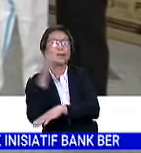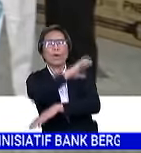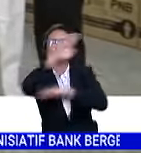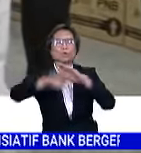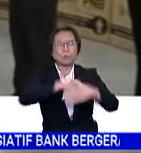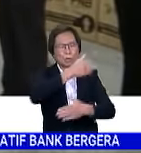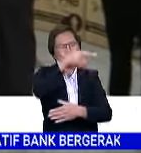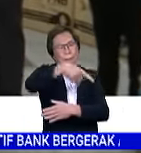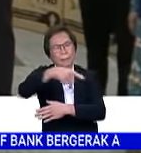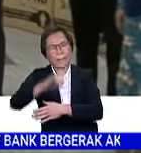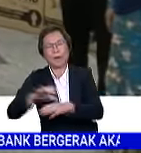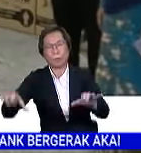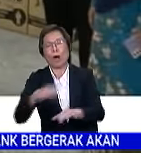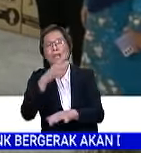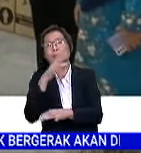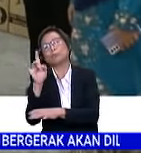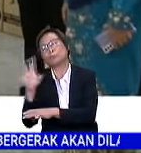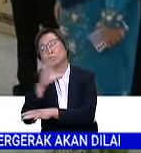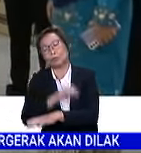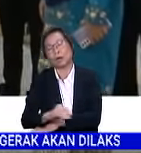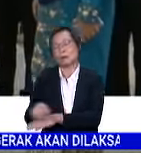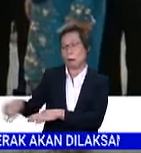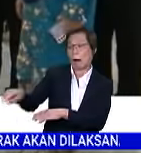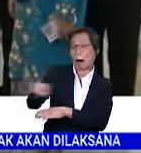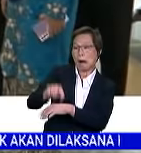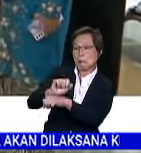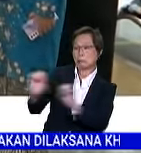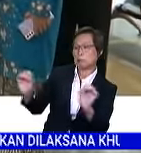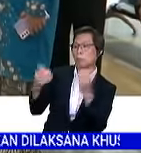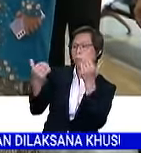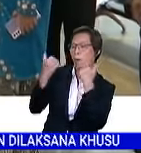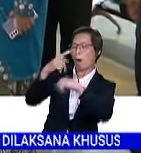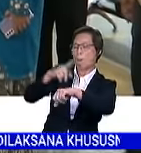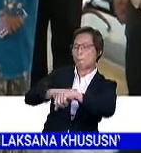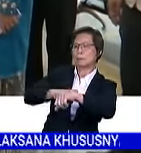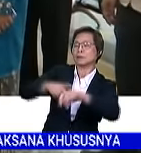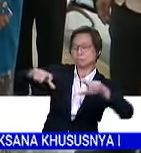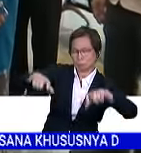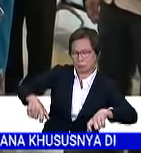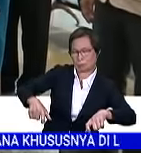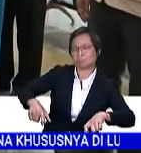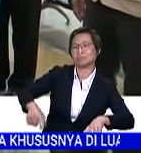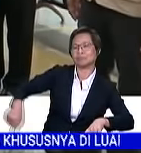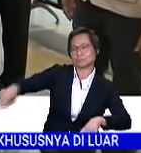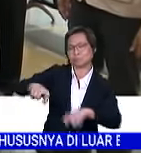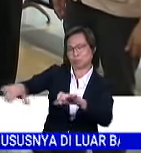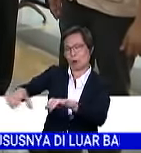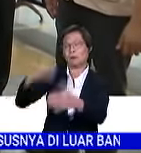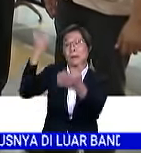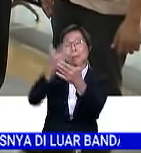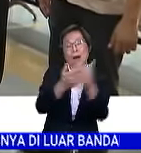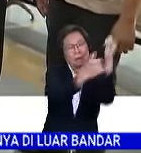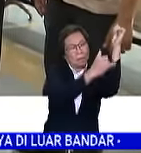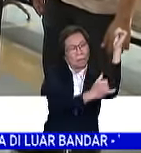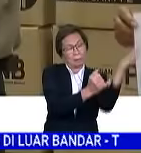Kesemua peralatan dibuat oleh ibu tunggal dan mereka yang kehilangan pekerjaan sepanjang tempoh perintah Kawalan Pergerakan. Sehingga kini,